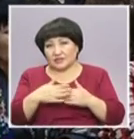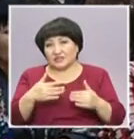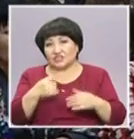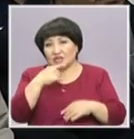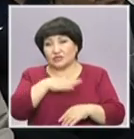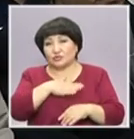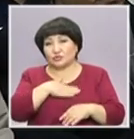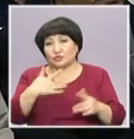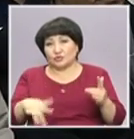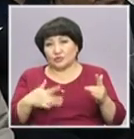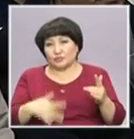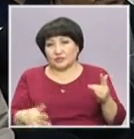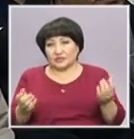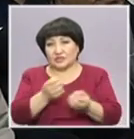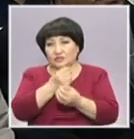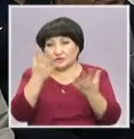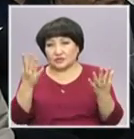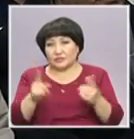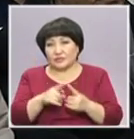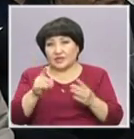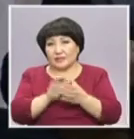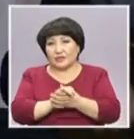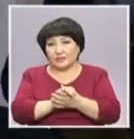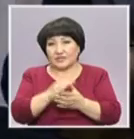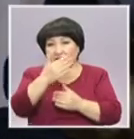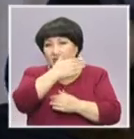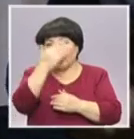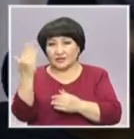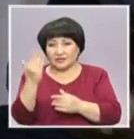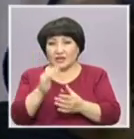үні бейбіт елдің аспанын қуанышқа бөледі.